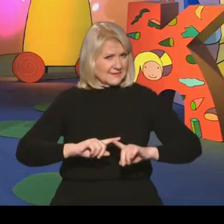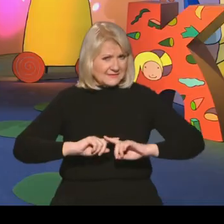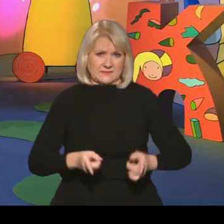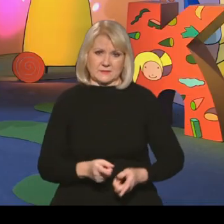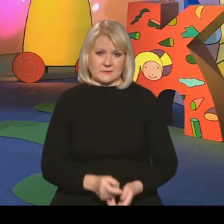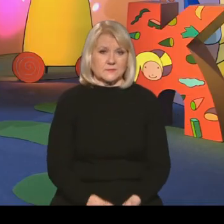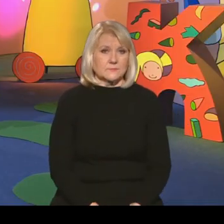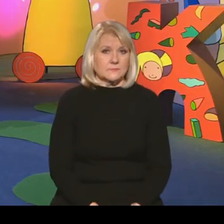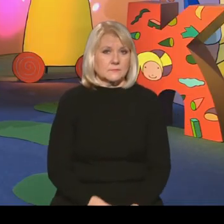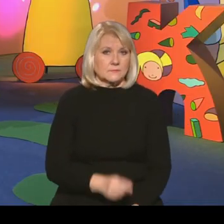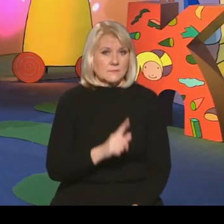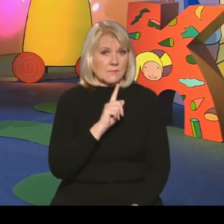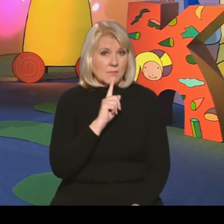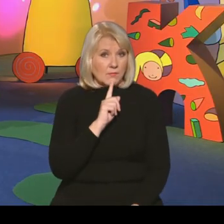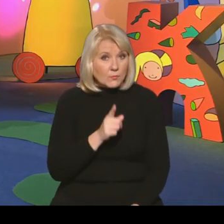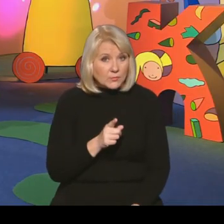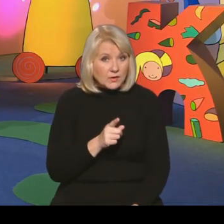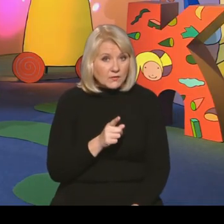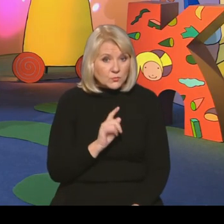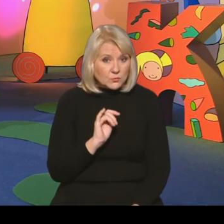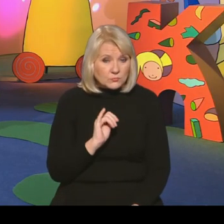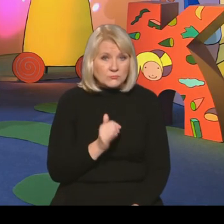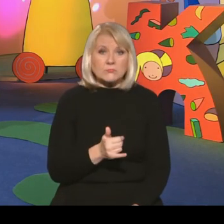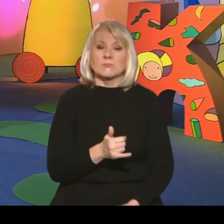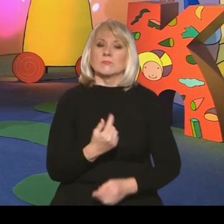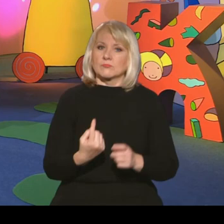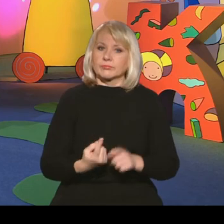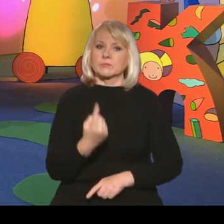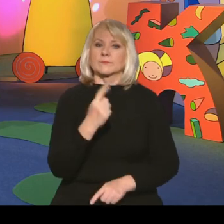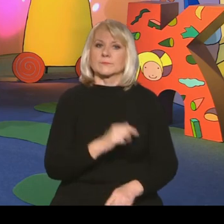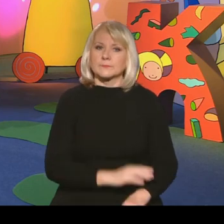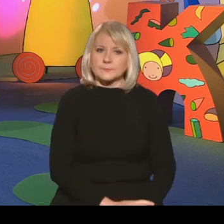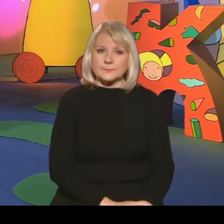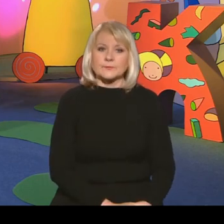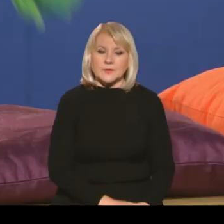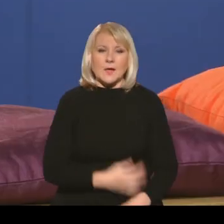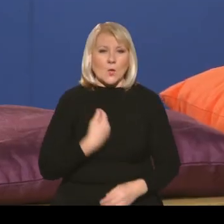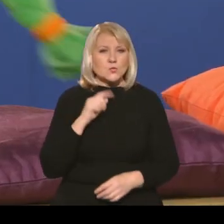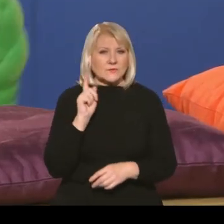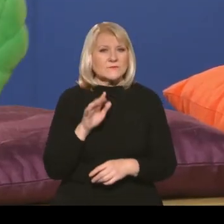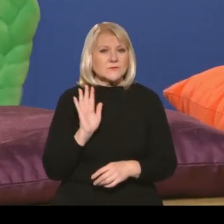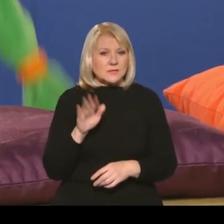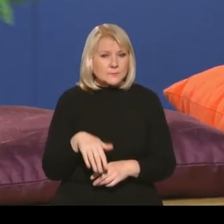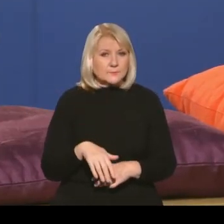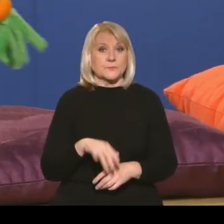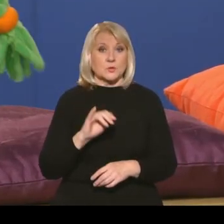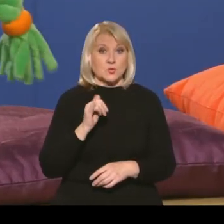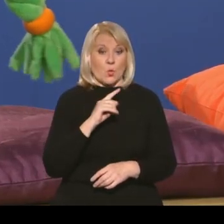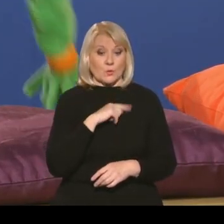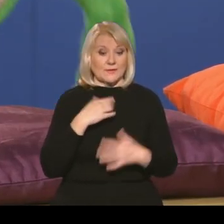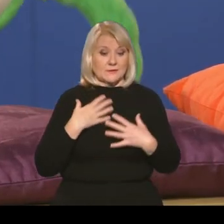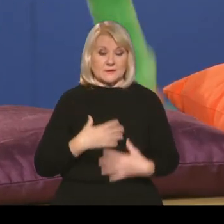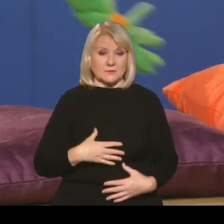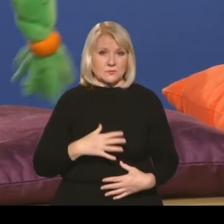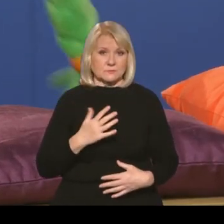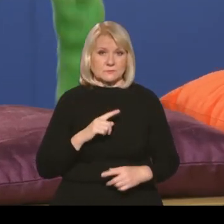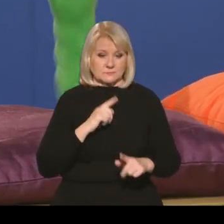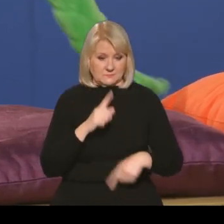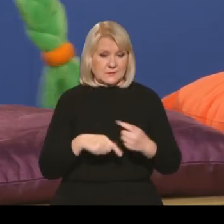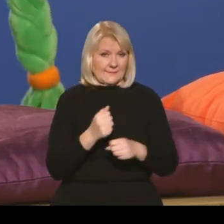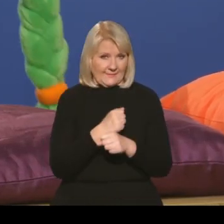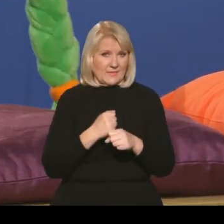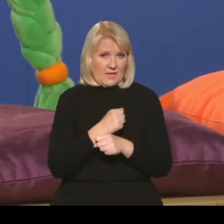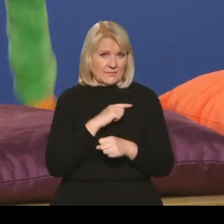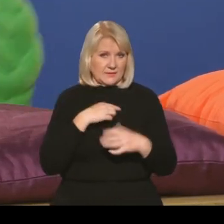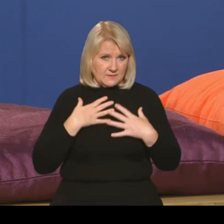jiného. Opravdu? Aha. Jo, tak už vím. Místo žlutého trička nosíš hnědé